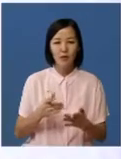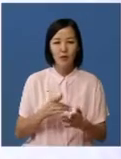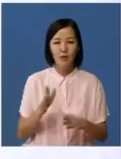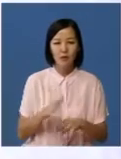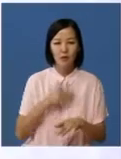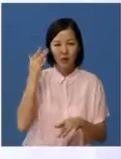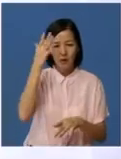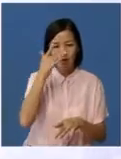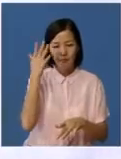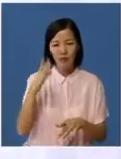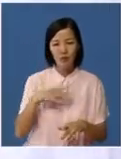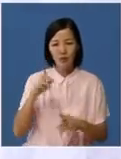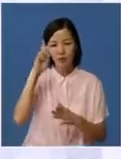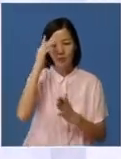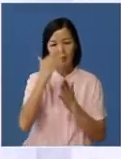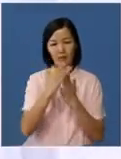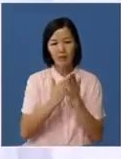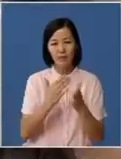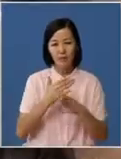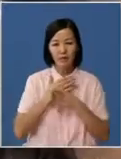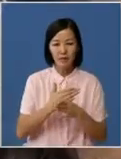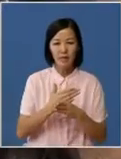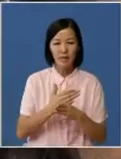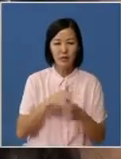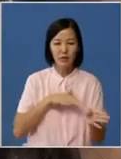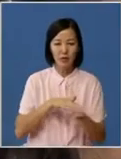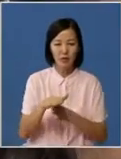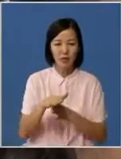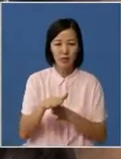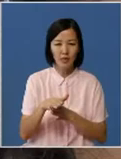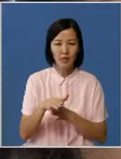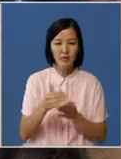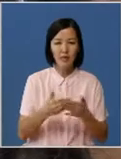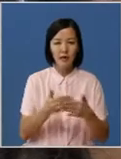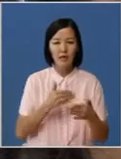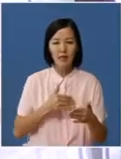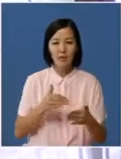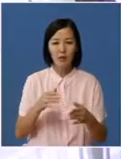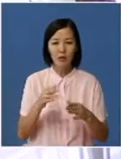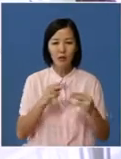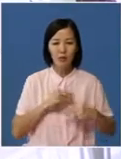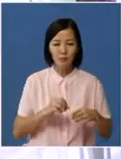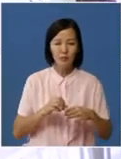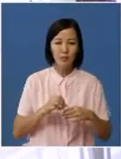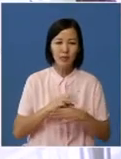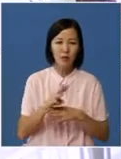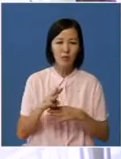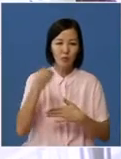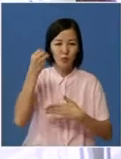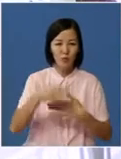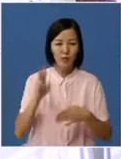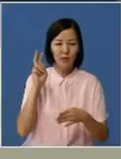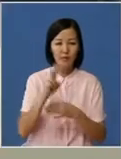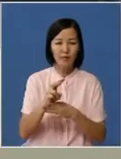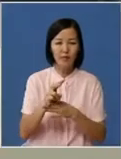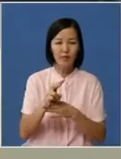армандап жүреді. Сонысы мемлекеттік бағдарламаның арқасында жүзеге асты. Ол үшін ол алдымен аудандық жұмыспен қамту орталығына барды. Өзіне қажет